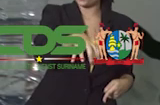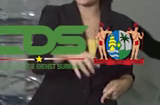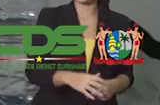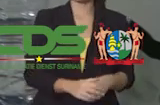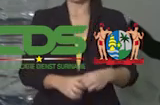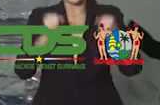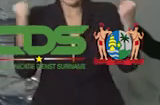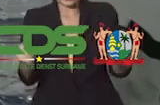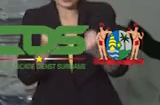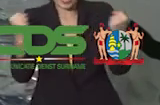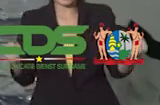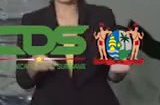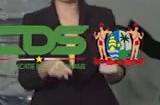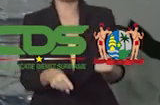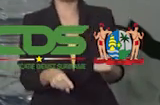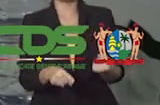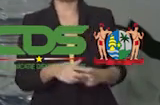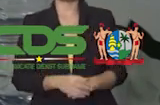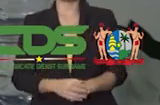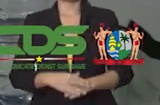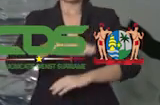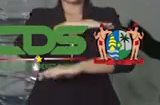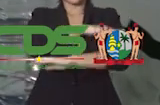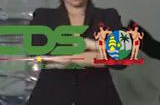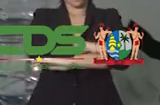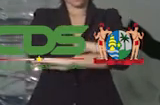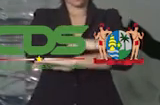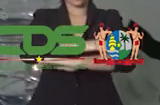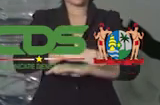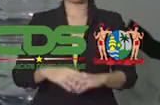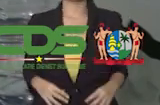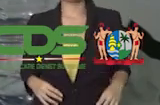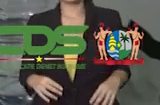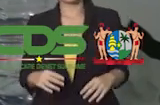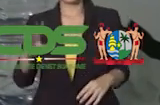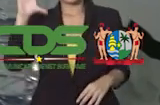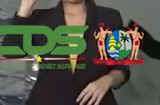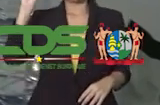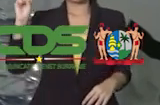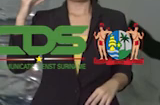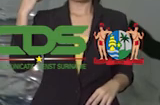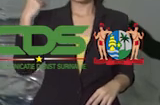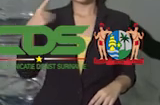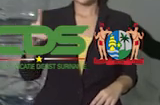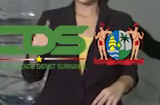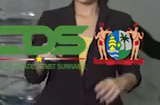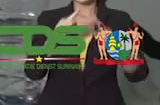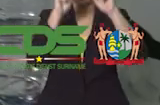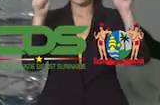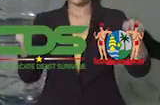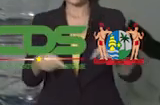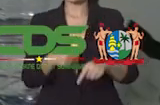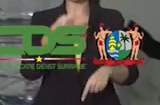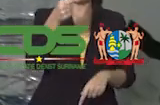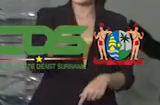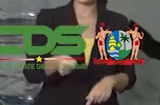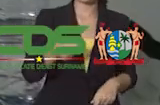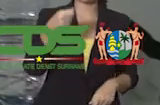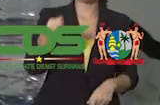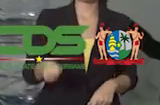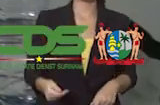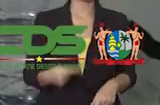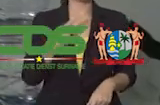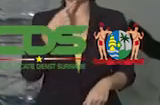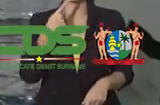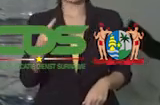goede nieuws. De scholen, er zijn al 50.000 consentformulieren uitgedeeld. Dat wil niet zeggen dat we 50.000 leerlingen